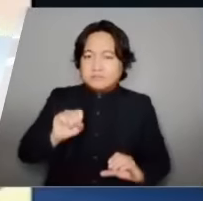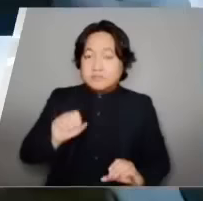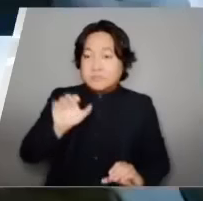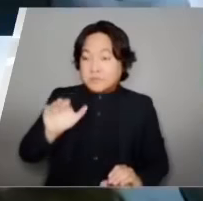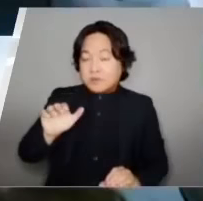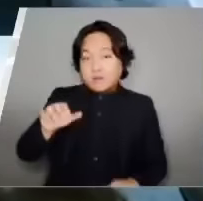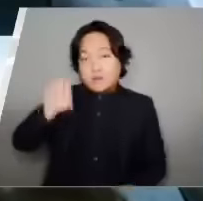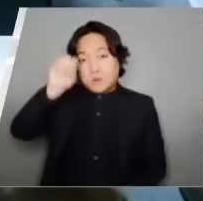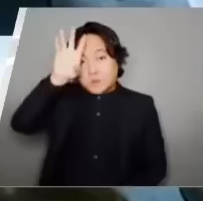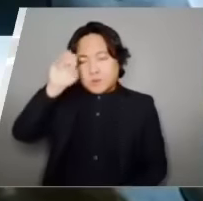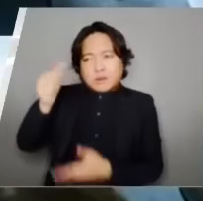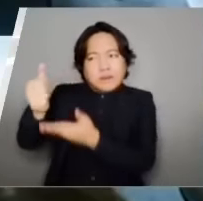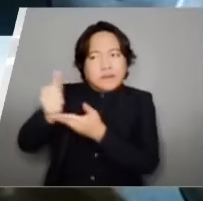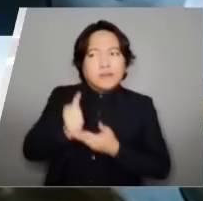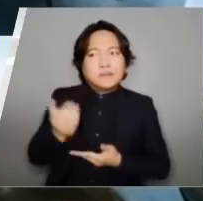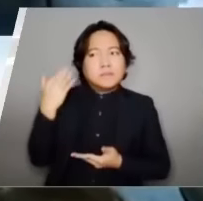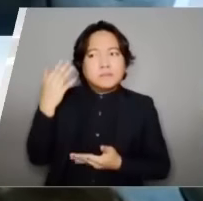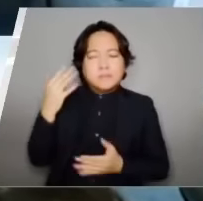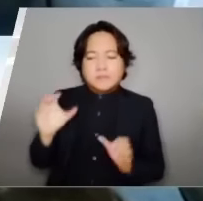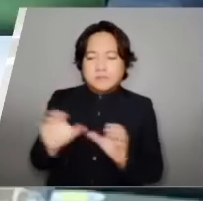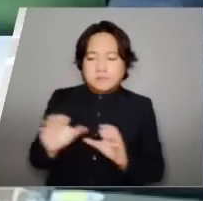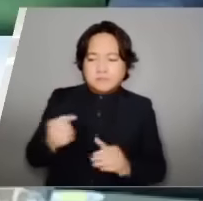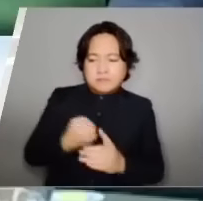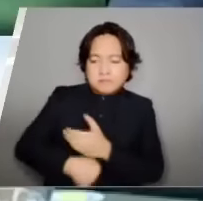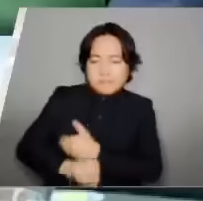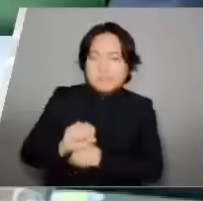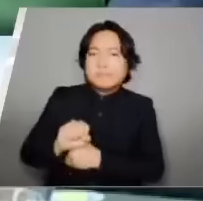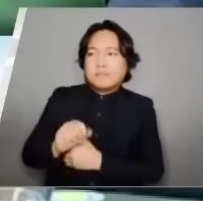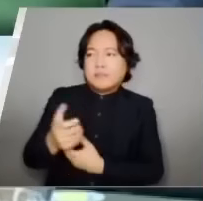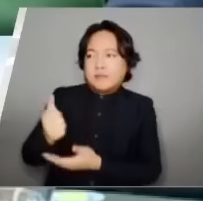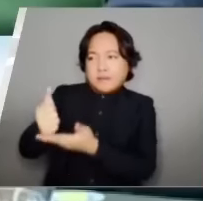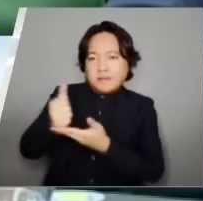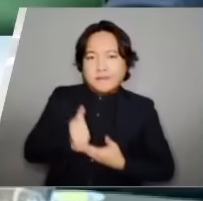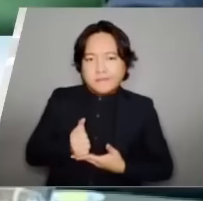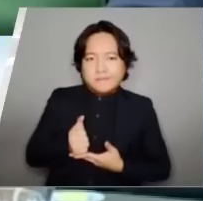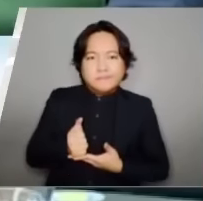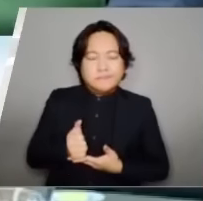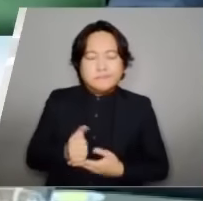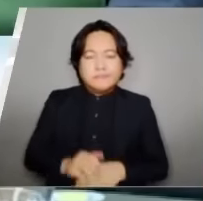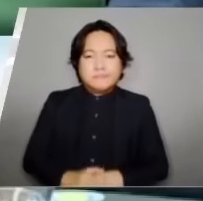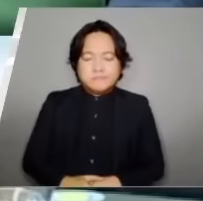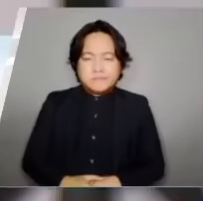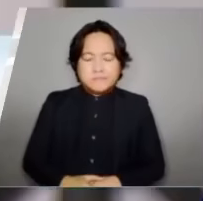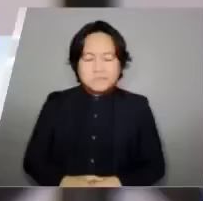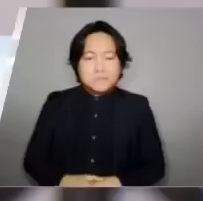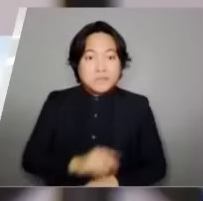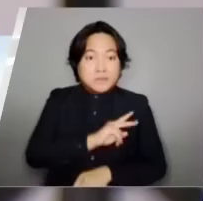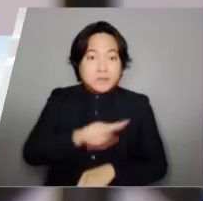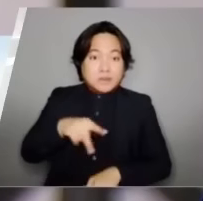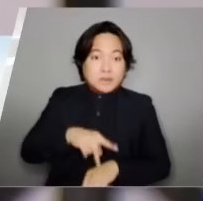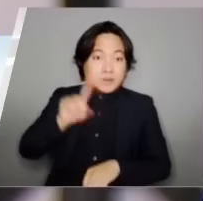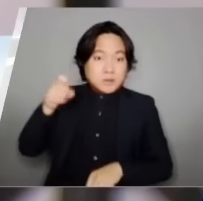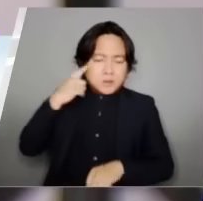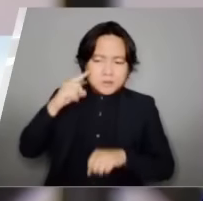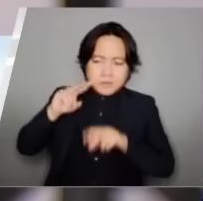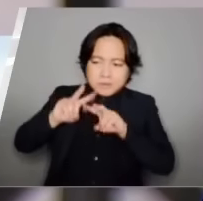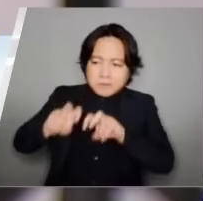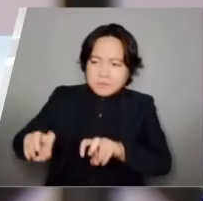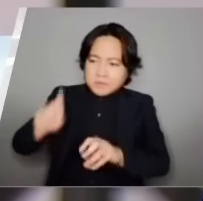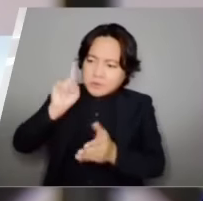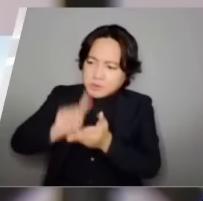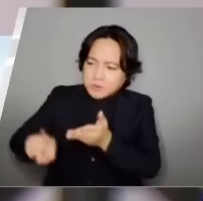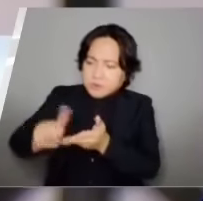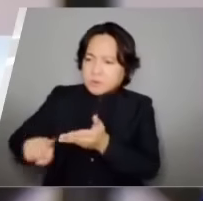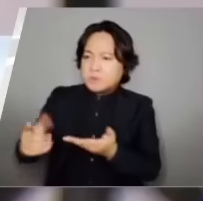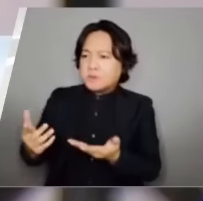Pilipinas. Iniimbestigahan daw ng iba't ibang ahensya ang posibleng kaugnayan ni Yang sa mga Pogo. Titinan yung mga iba-ibang mga negosyo